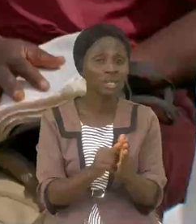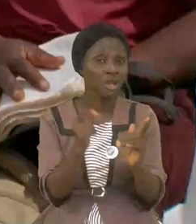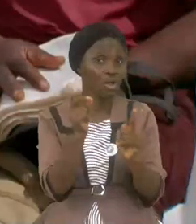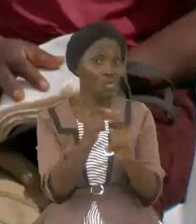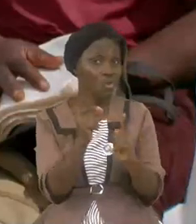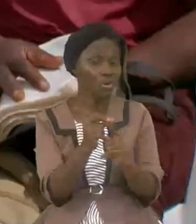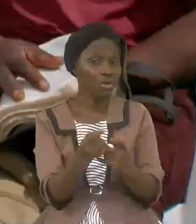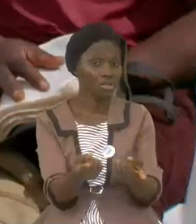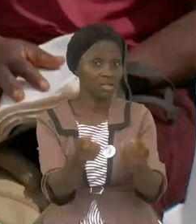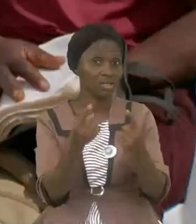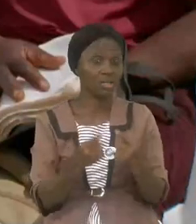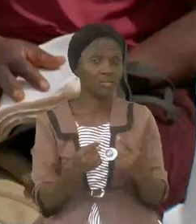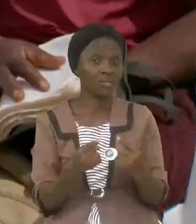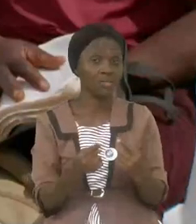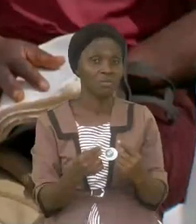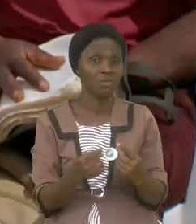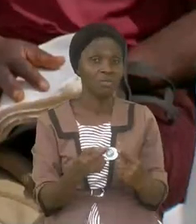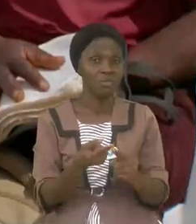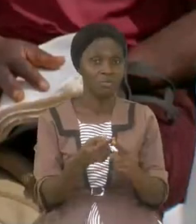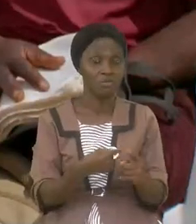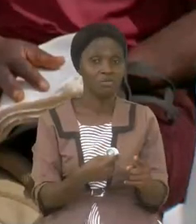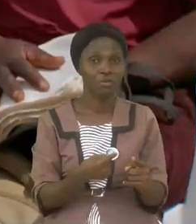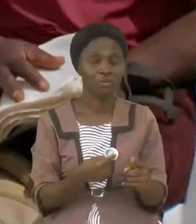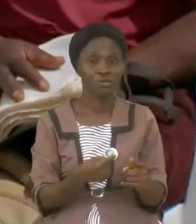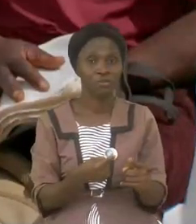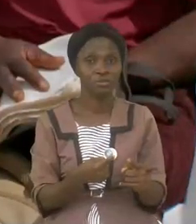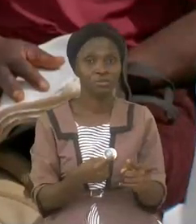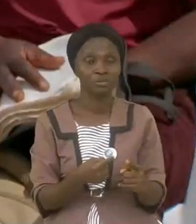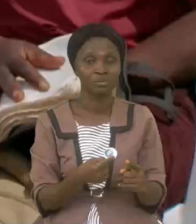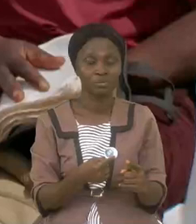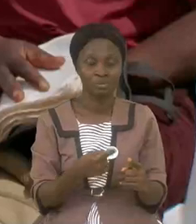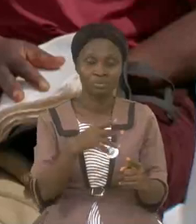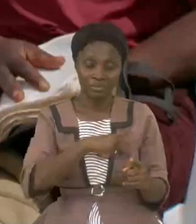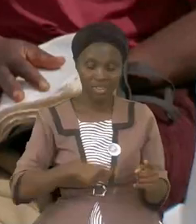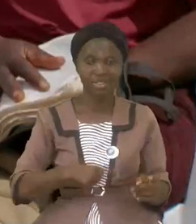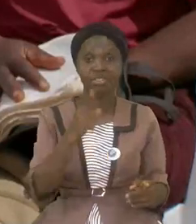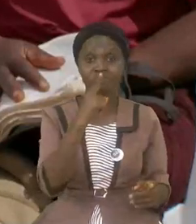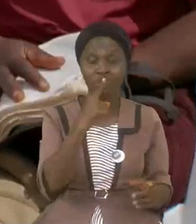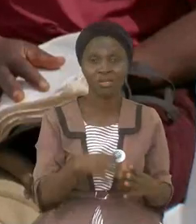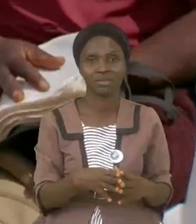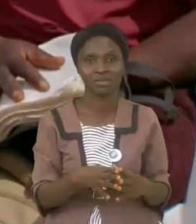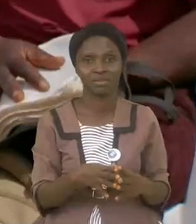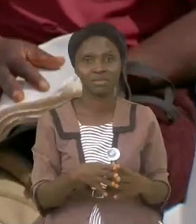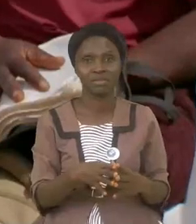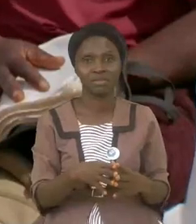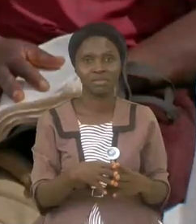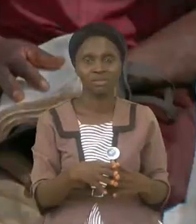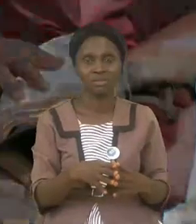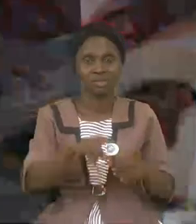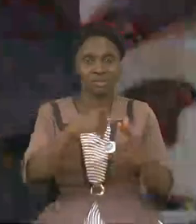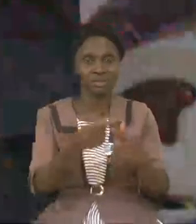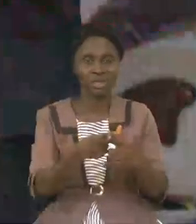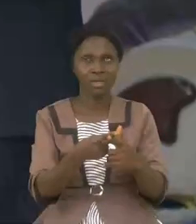verset 31. La parole était encore dans la bouche du roi,